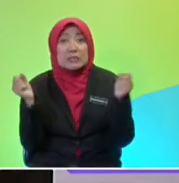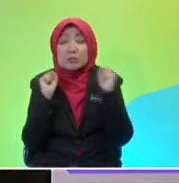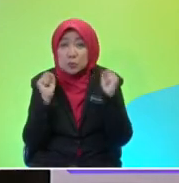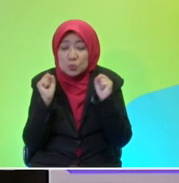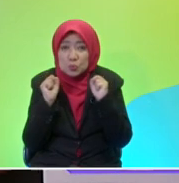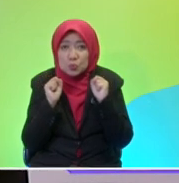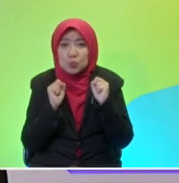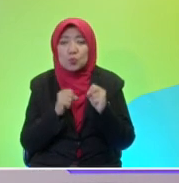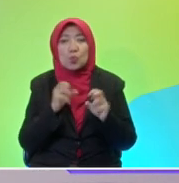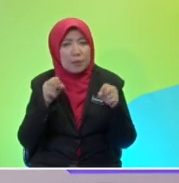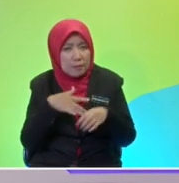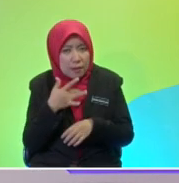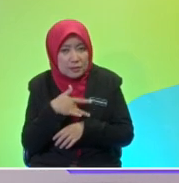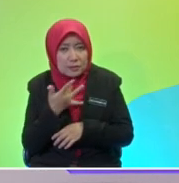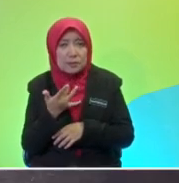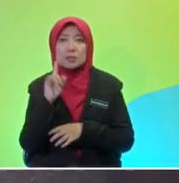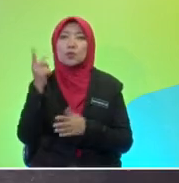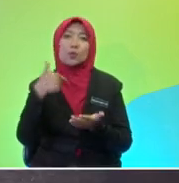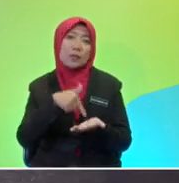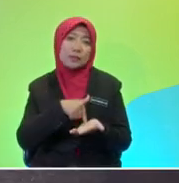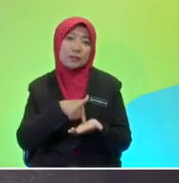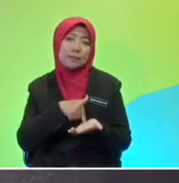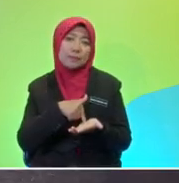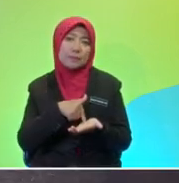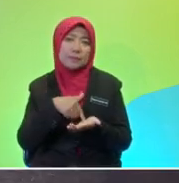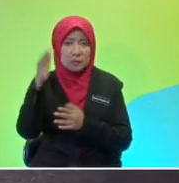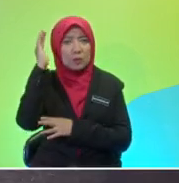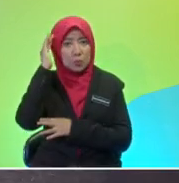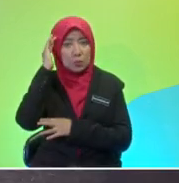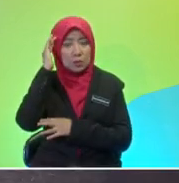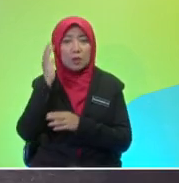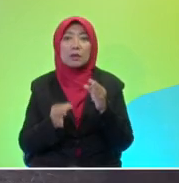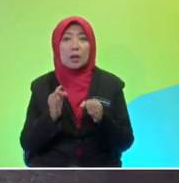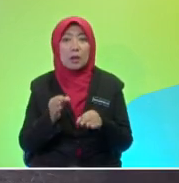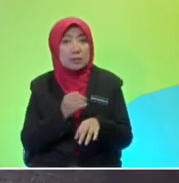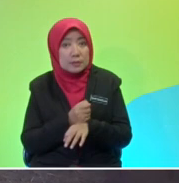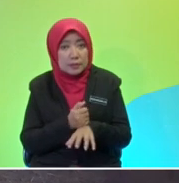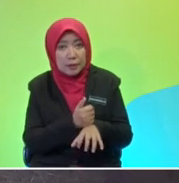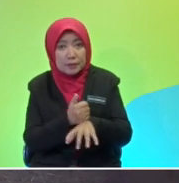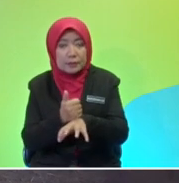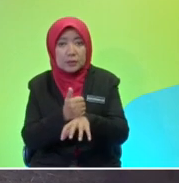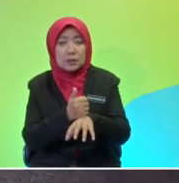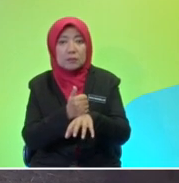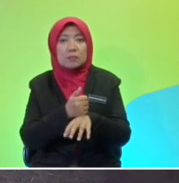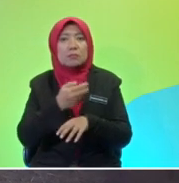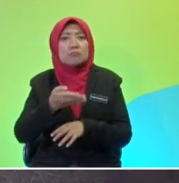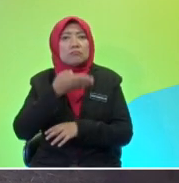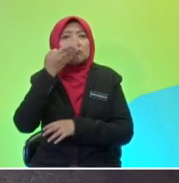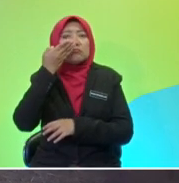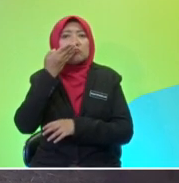tapi ada satu lagi enggak tahu tak kalau serangga Iya dia bernafas daripada